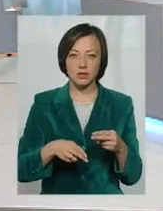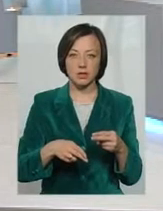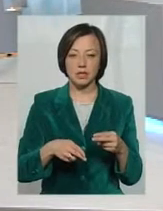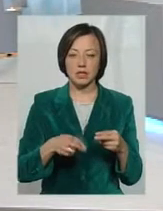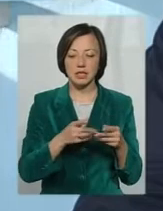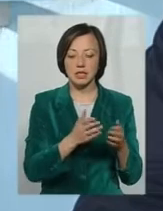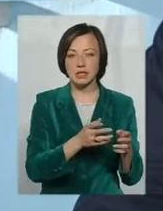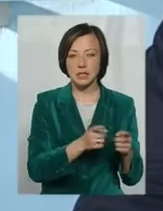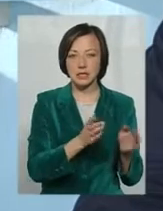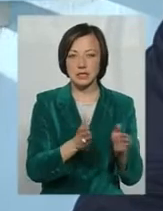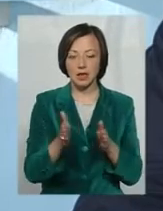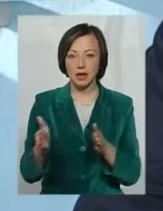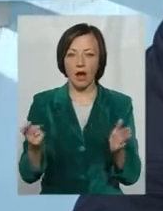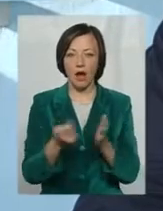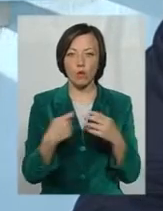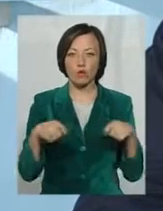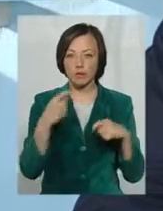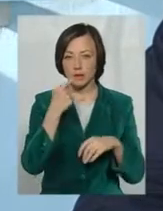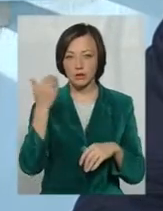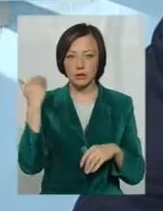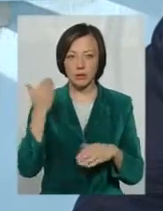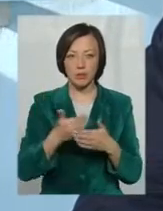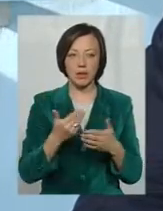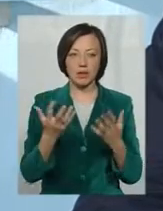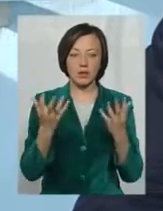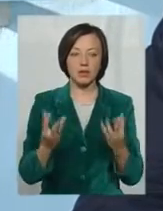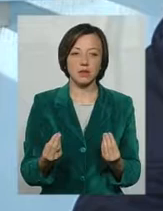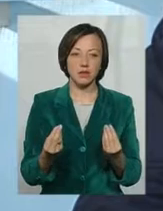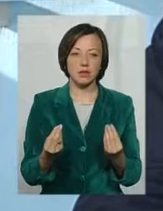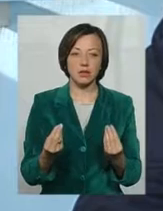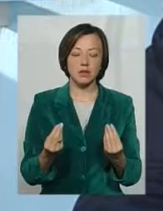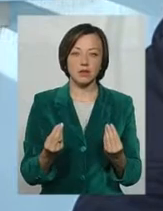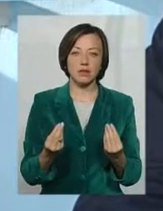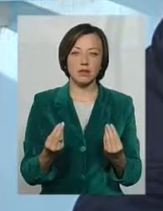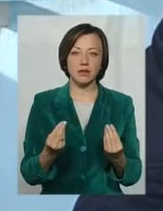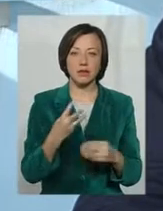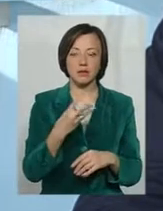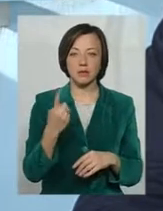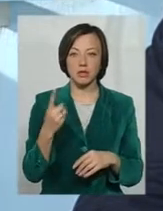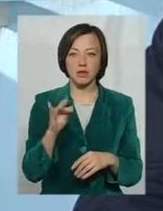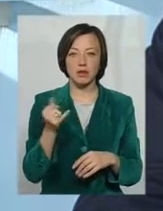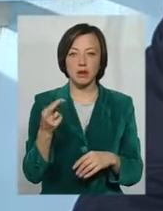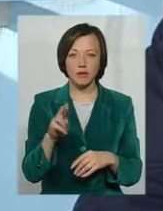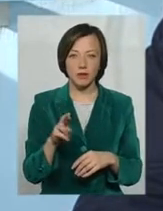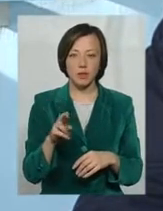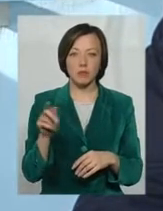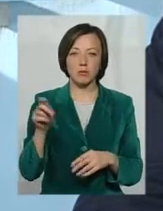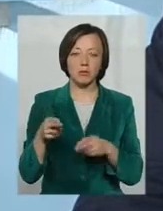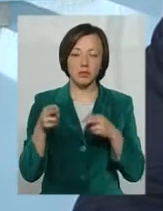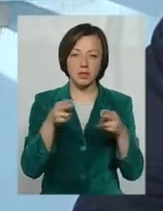аукціонів, і нещодавно ми у переддень Дня дитини, 31 травня, ми